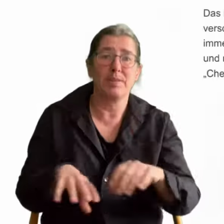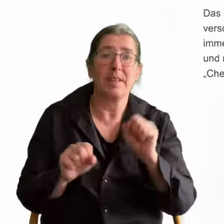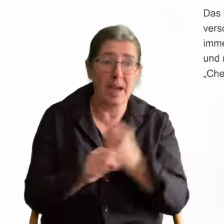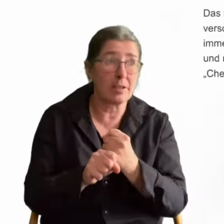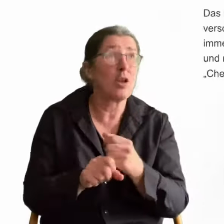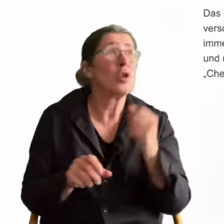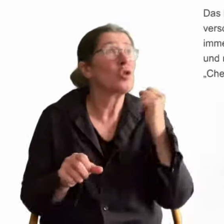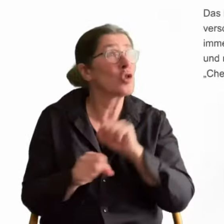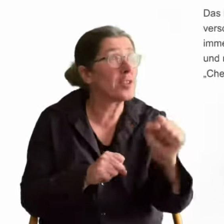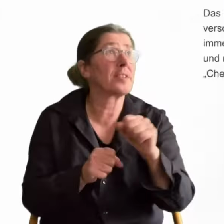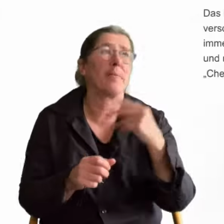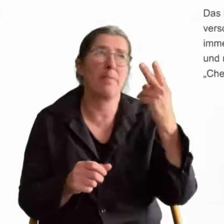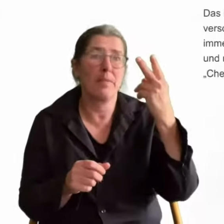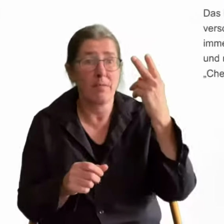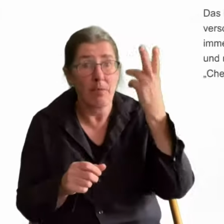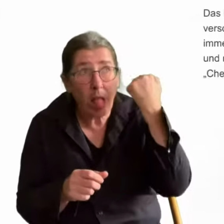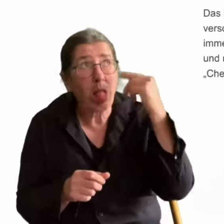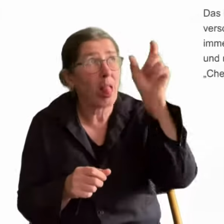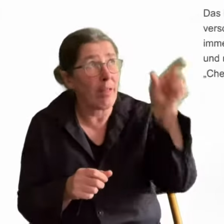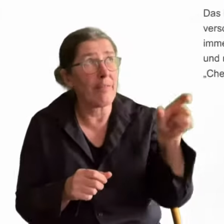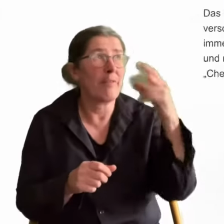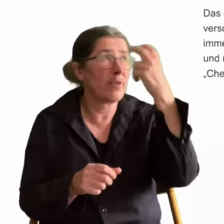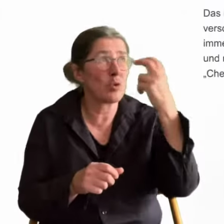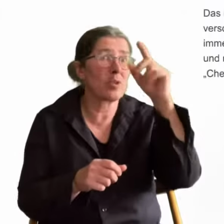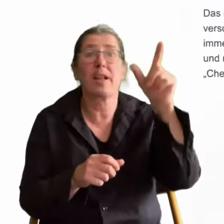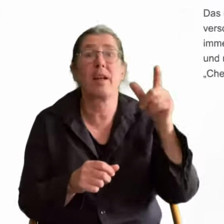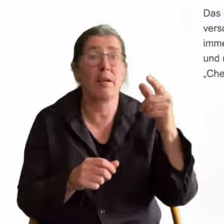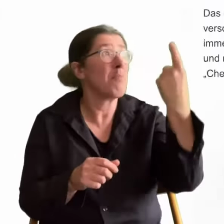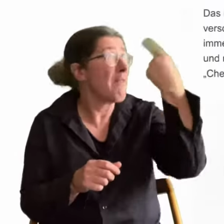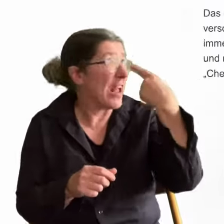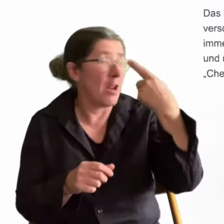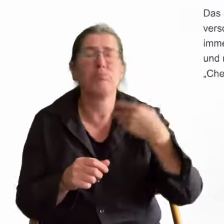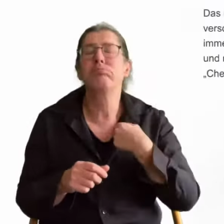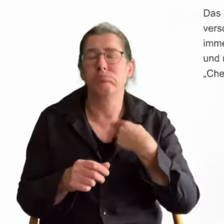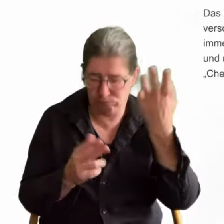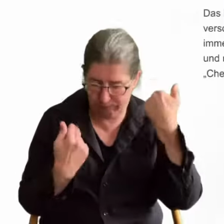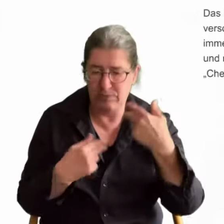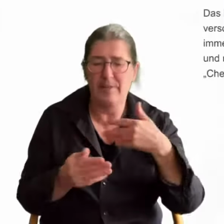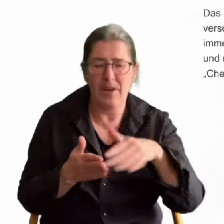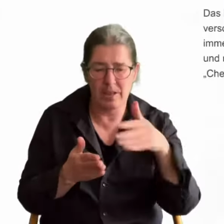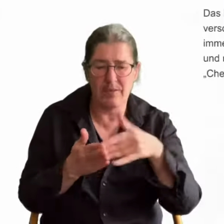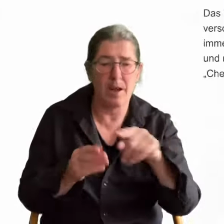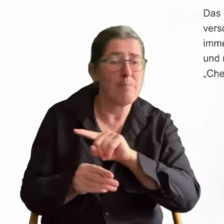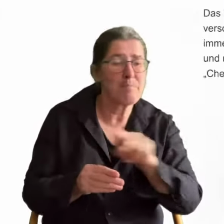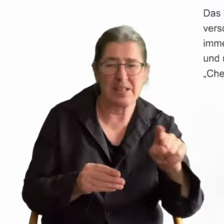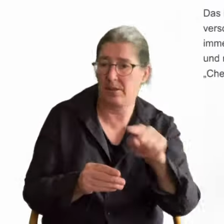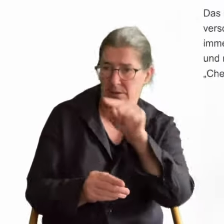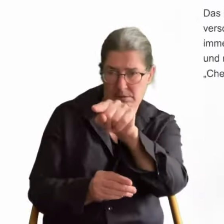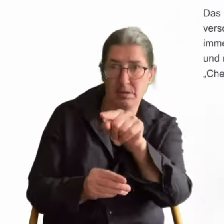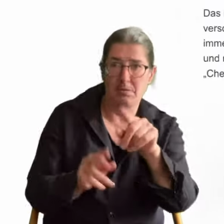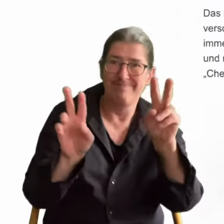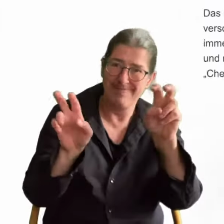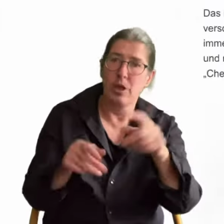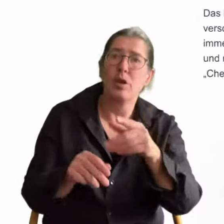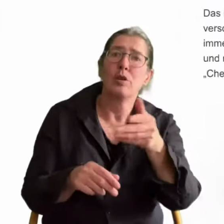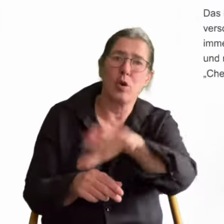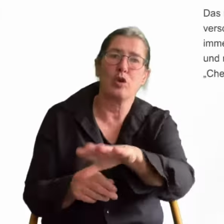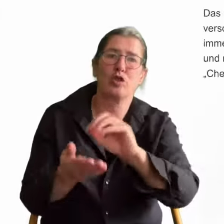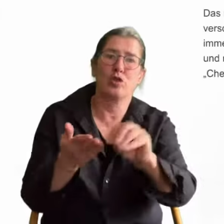dem versuchsleiter gehorcht den sie als chef als obrigkeit sehen und sind bis zu dem vermeintlichen tod des schülers